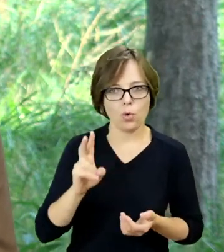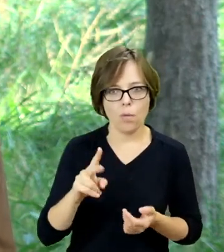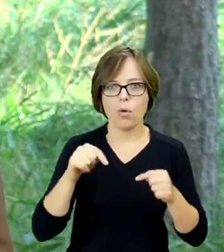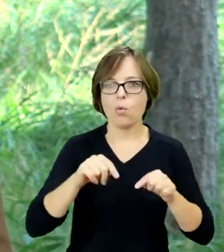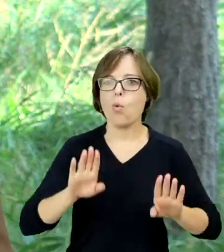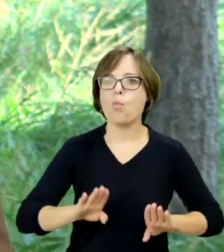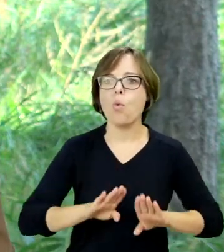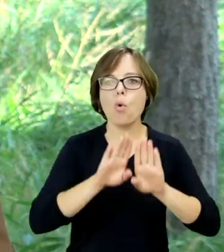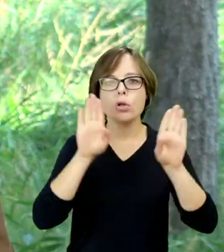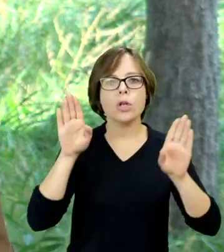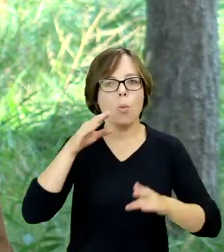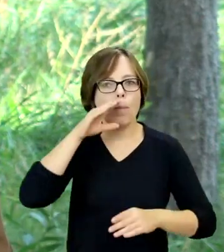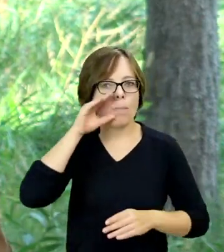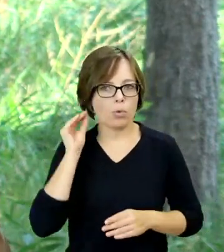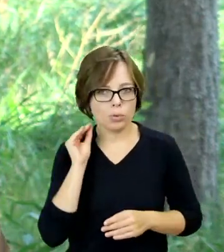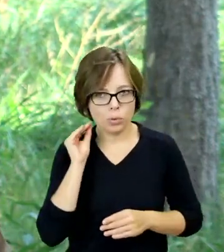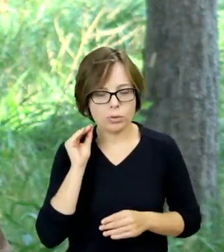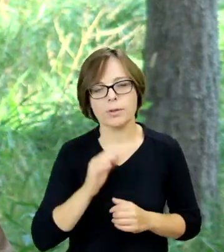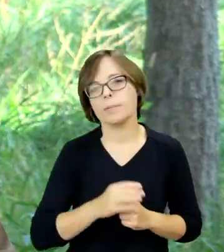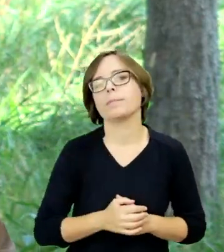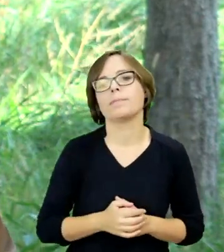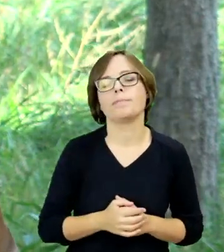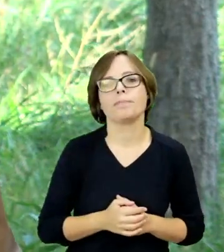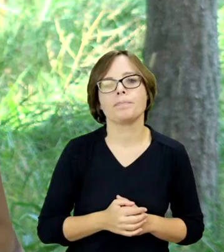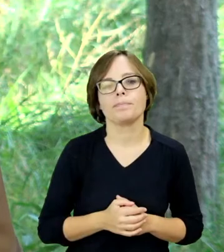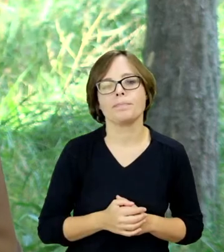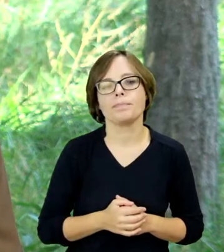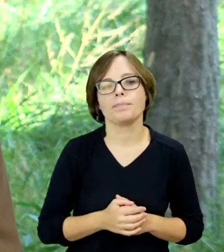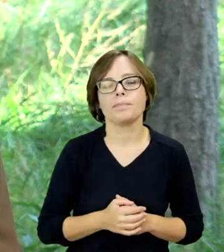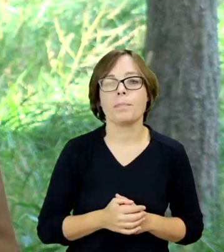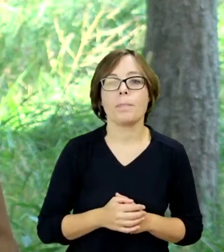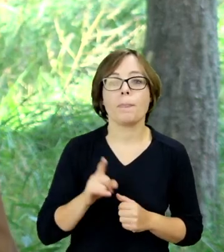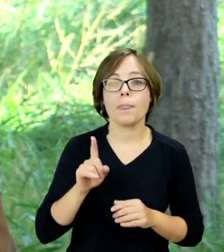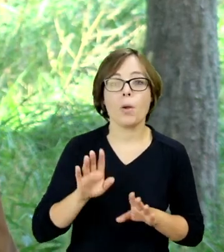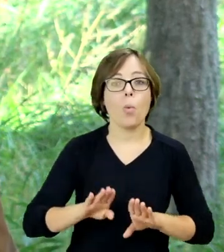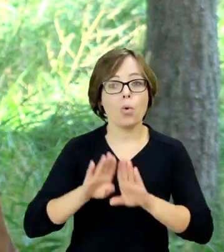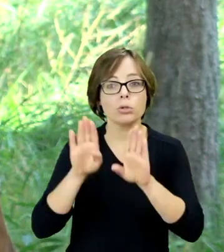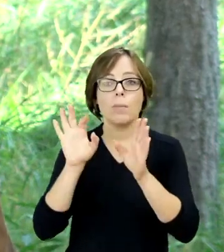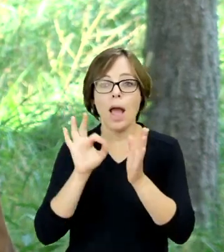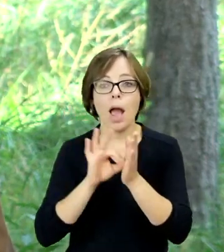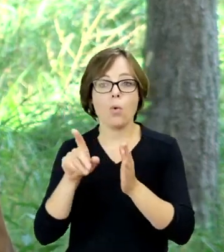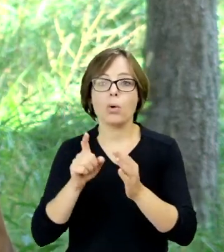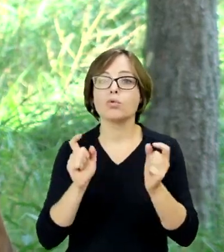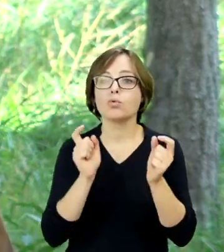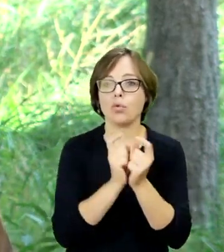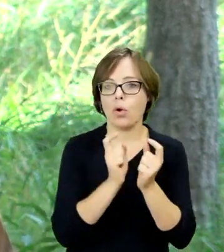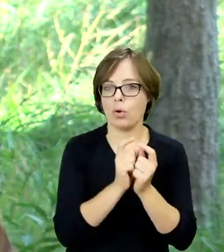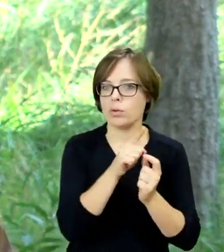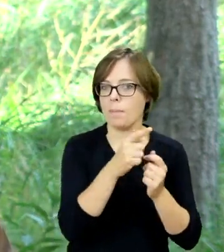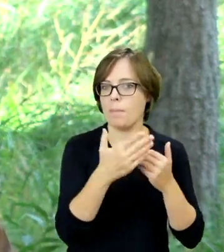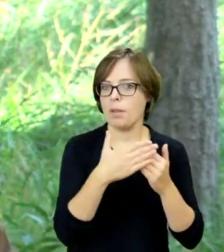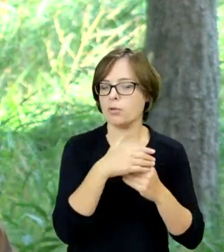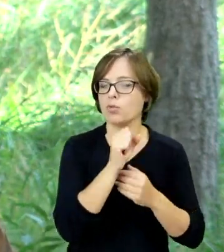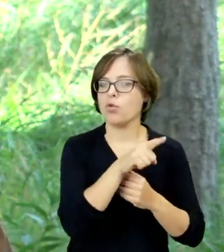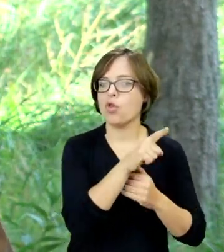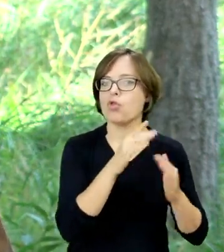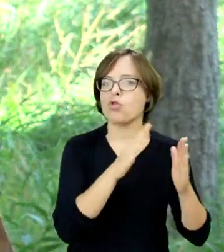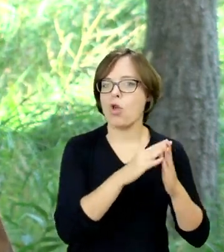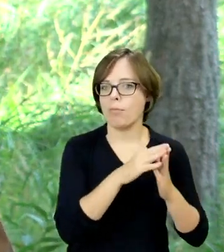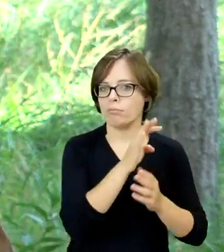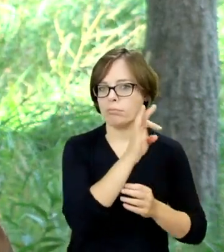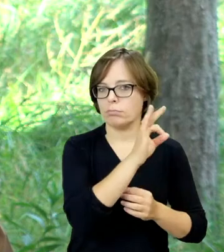Józefa Piłsudskiego, w muzeum, które sąsiaduje przecież z domem